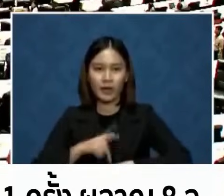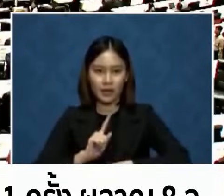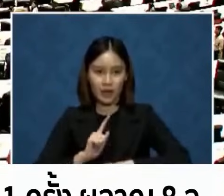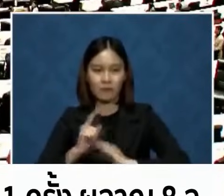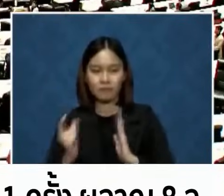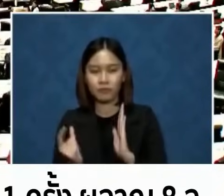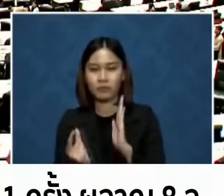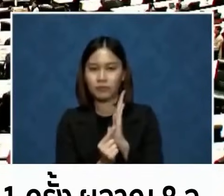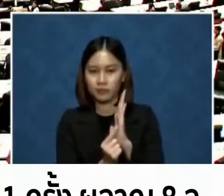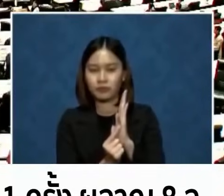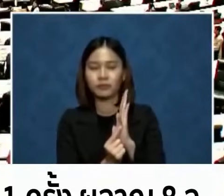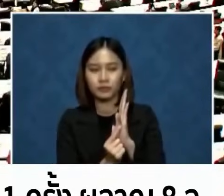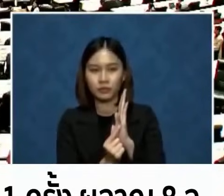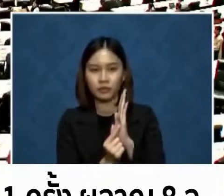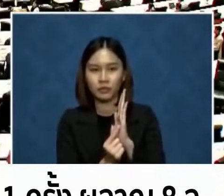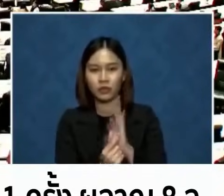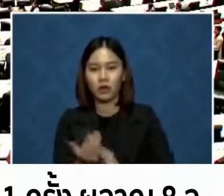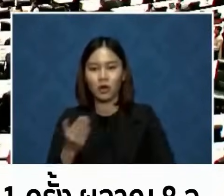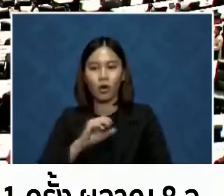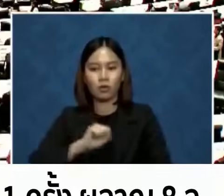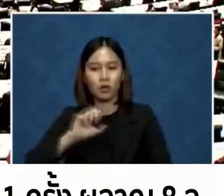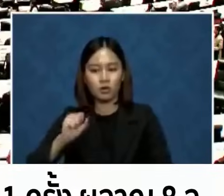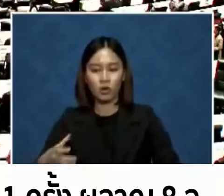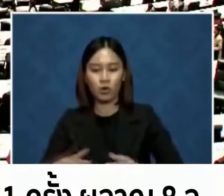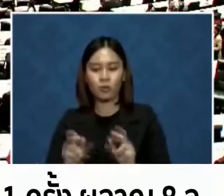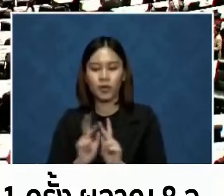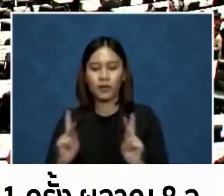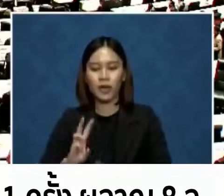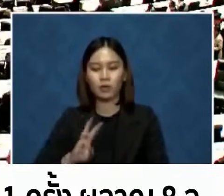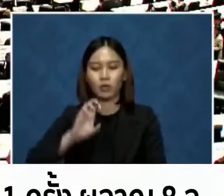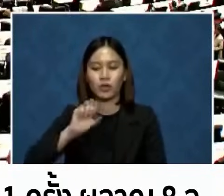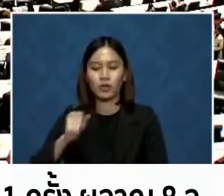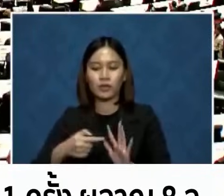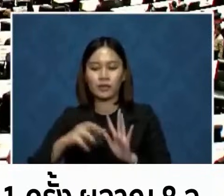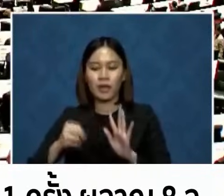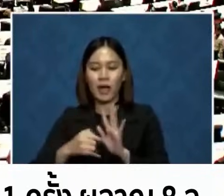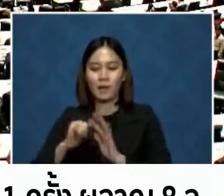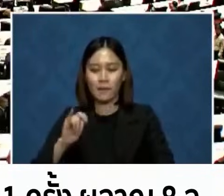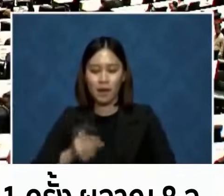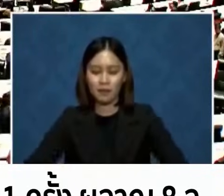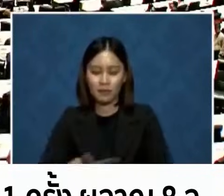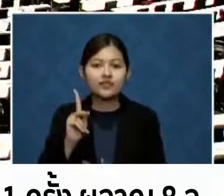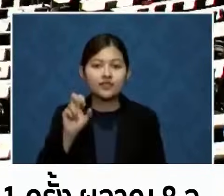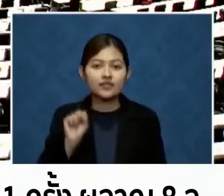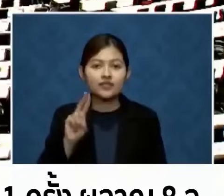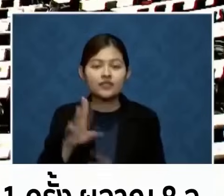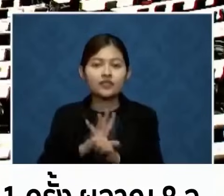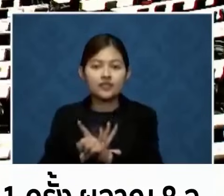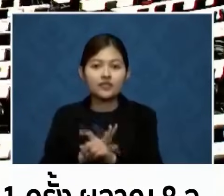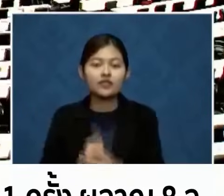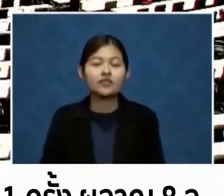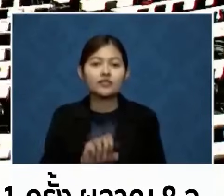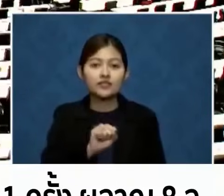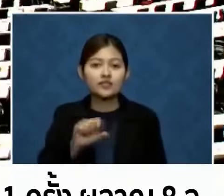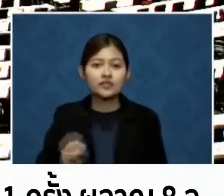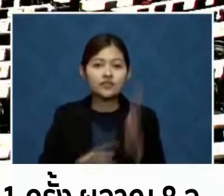ตนหรือว่าอยู่แสดงตนแต่ไม่ลงมติเนี่ยเจตนามันชัดว่าต้องการทำให้สภาล่มหรือเปล่าตกลงที่เคยบอกว่าสภาล่ม 1ครั้งแล้ว